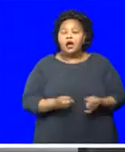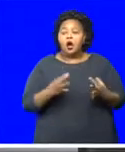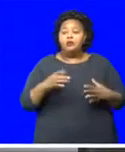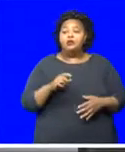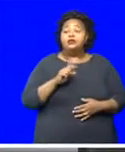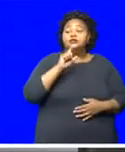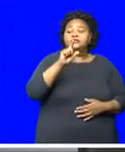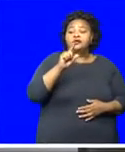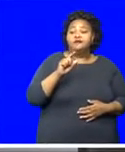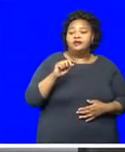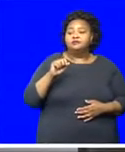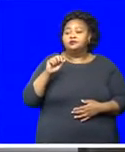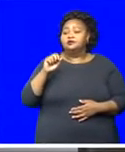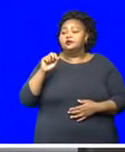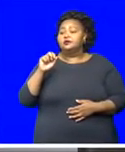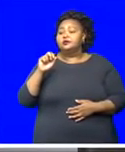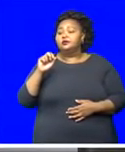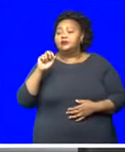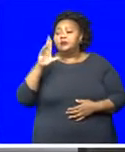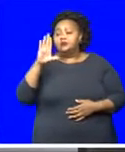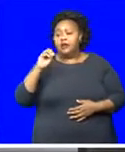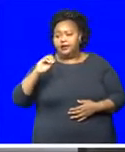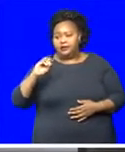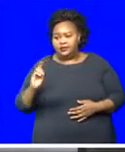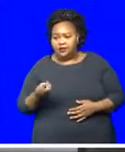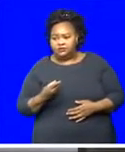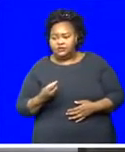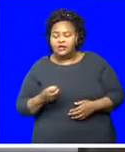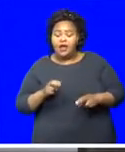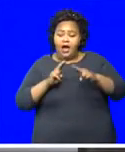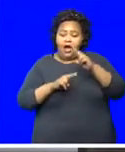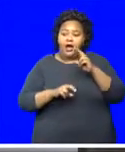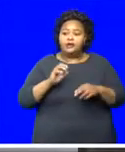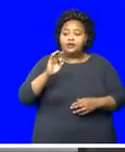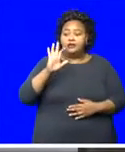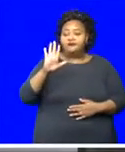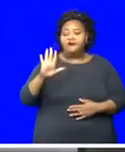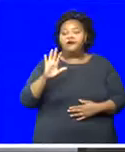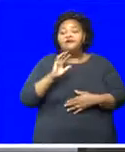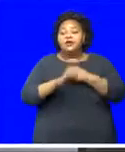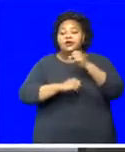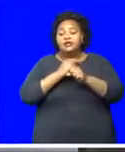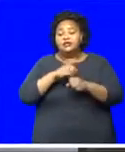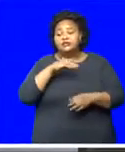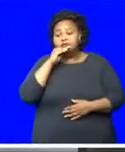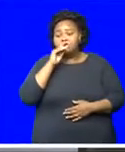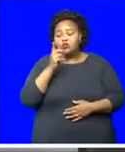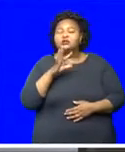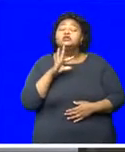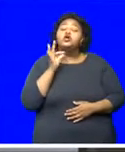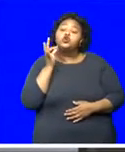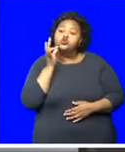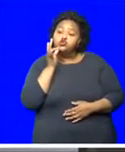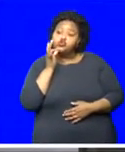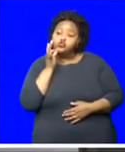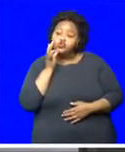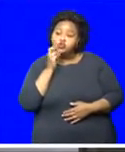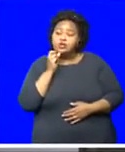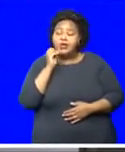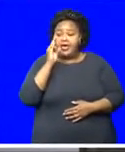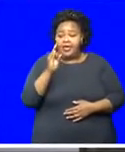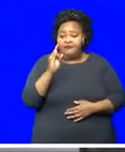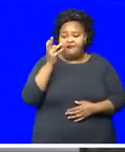790,000 wamaswati are less than 35 years of age. So if we invest in that coordination in terms of